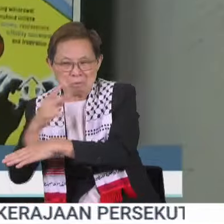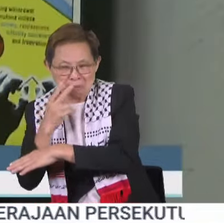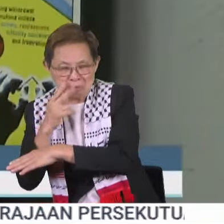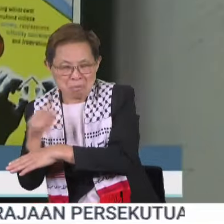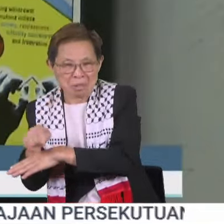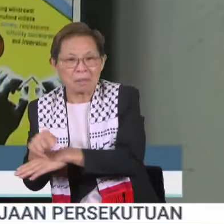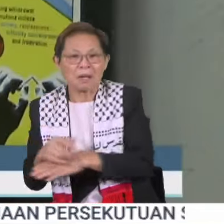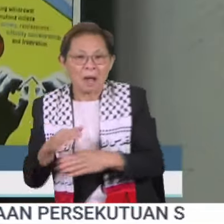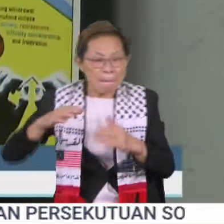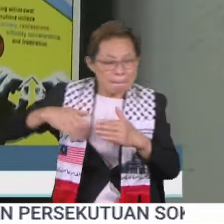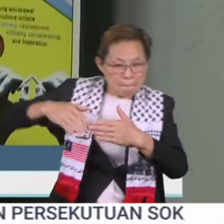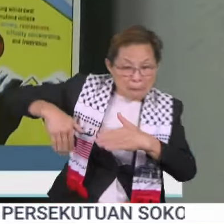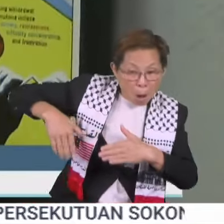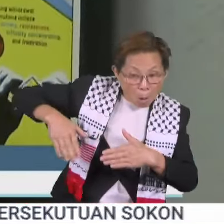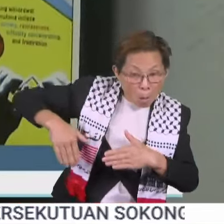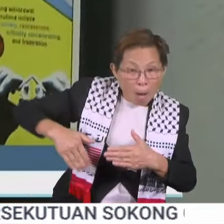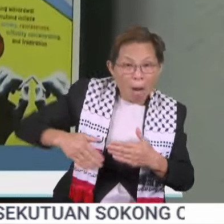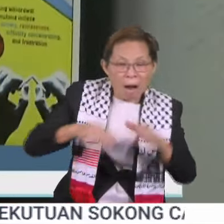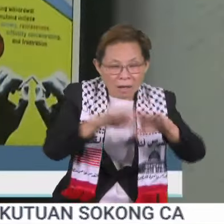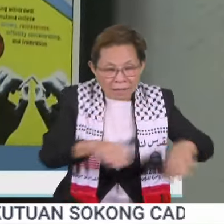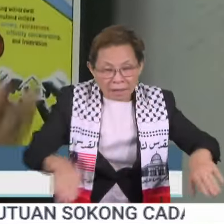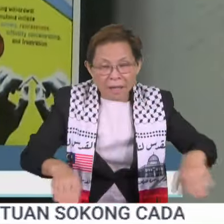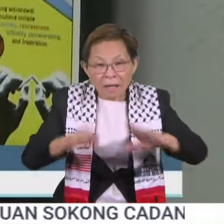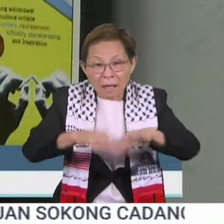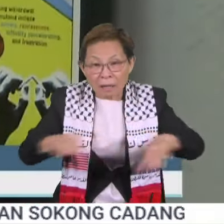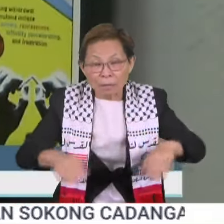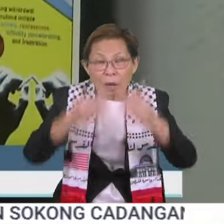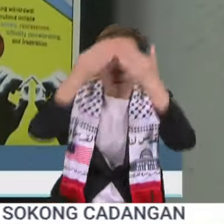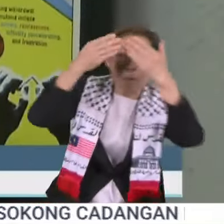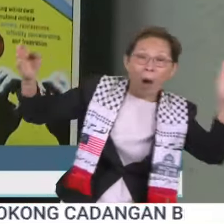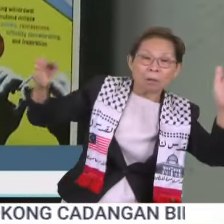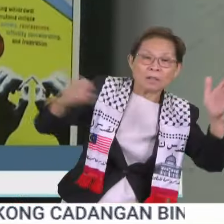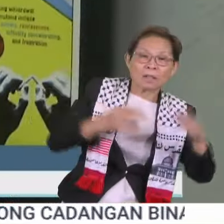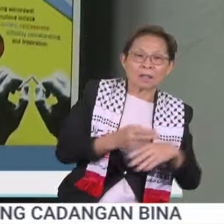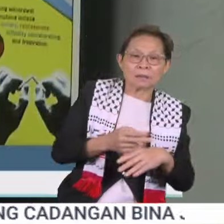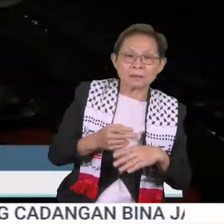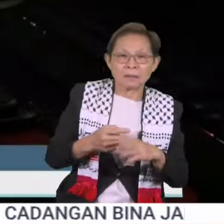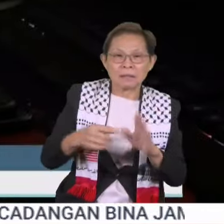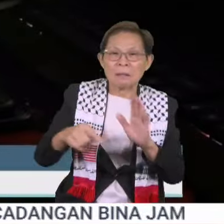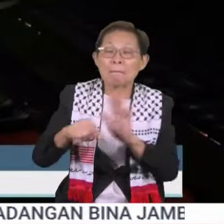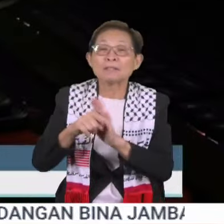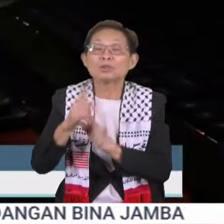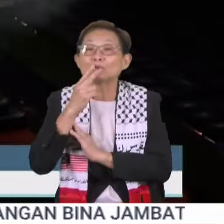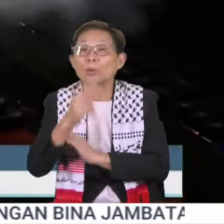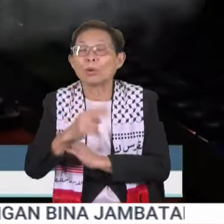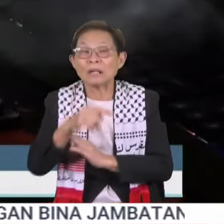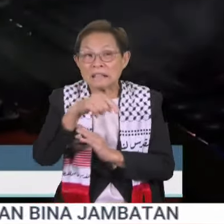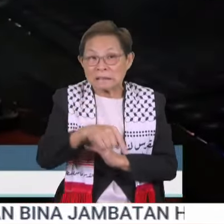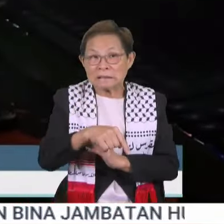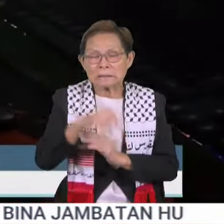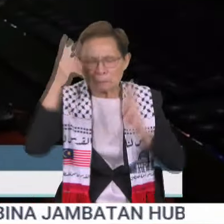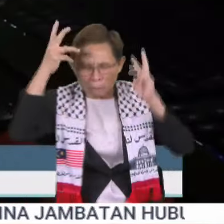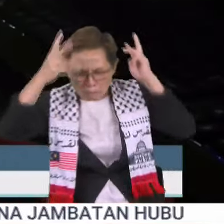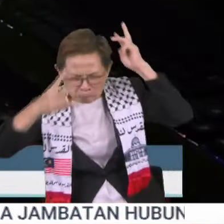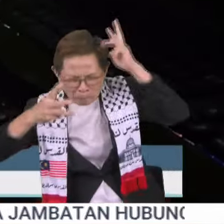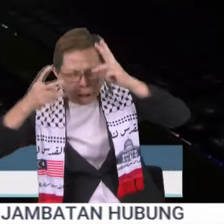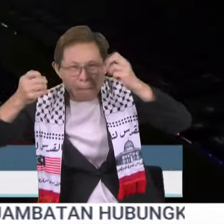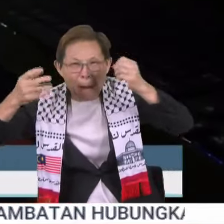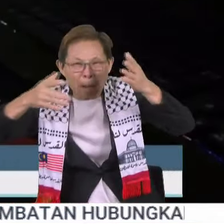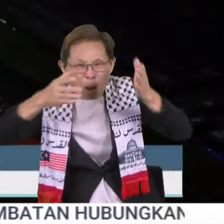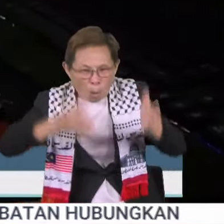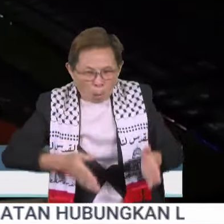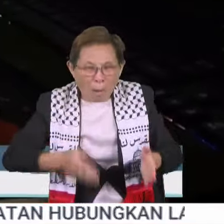Dan ini belum lagi dikira kanak-kanak yang terdedah dengan passive smokers. Perkembangan ini pasti menggusarkan ramai